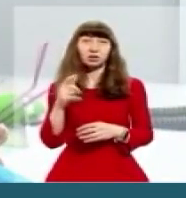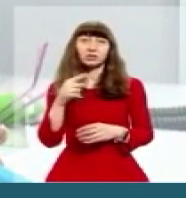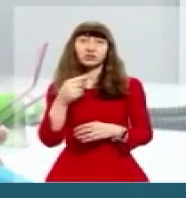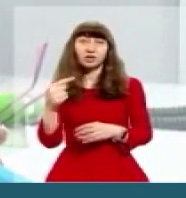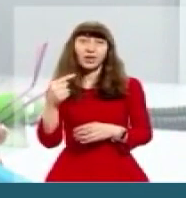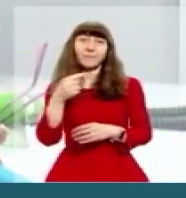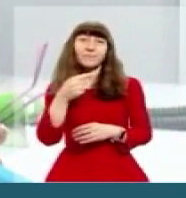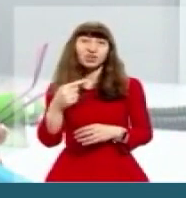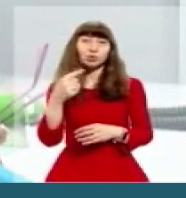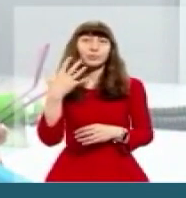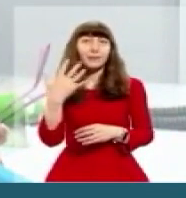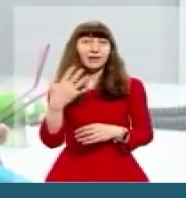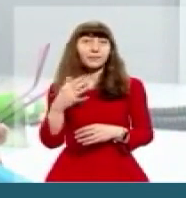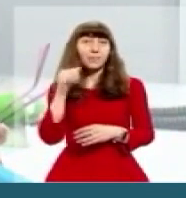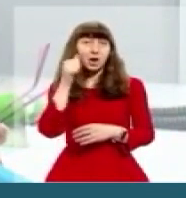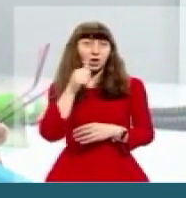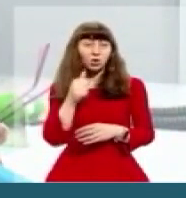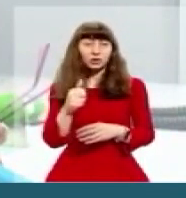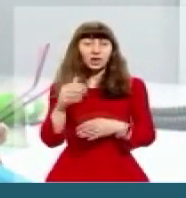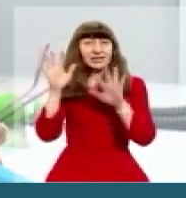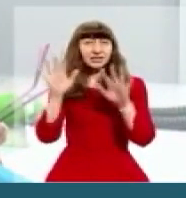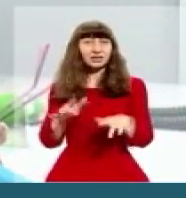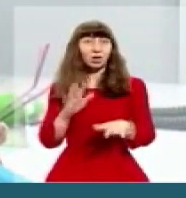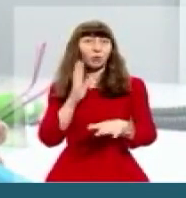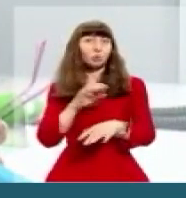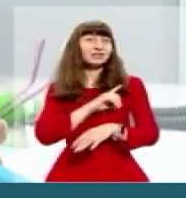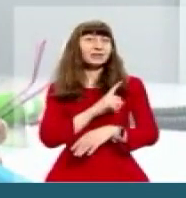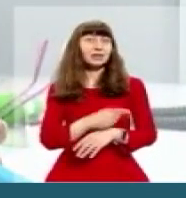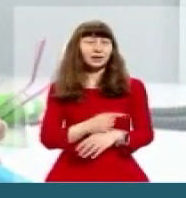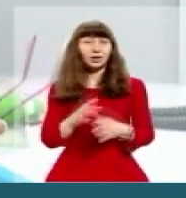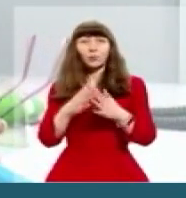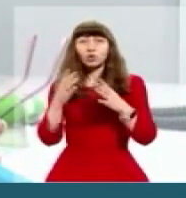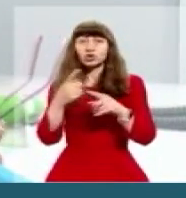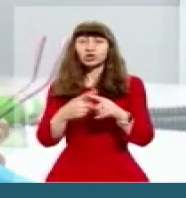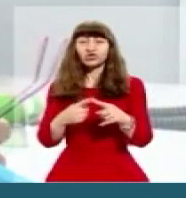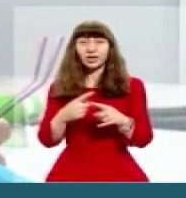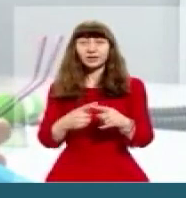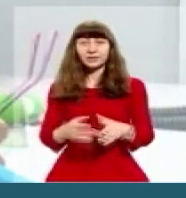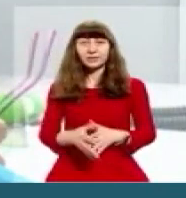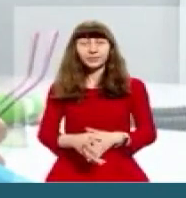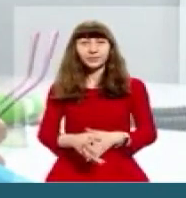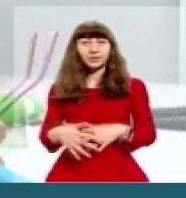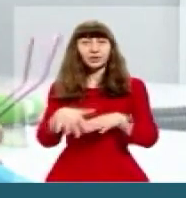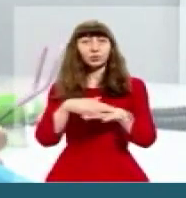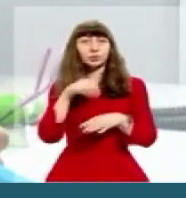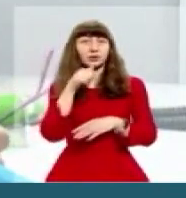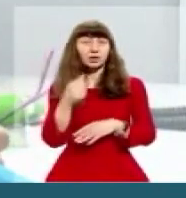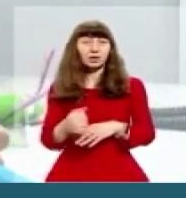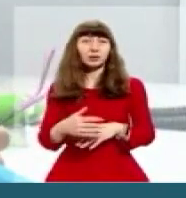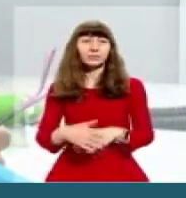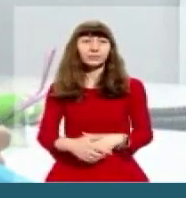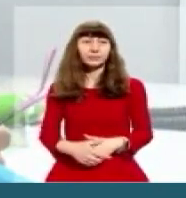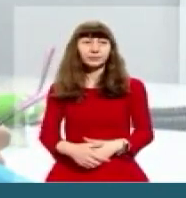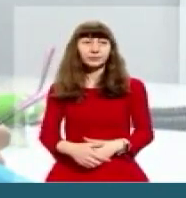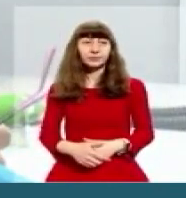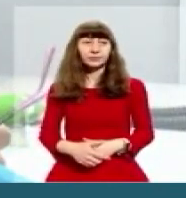0,5 морозов. Осадки также пройдут на большей части территории области уже смешанного